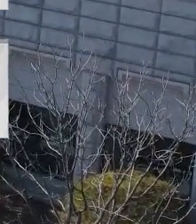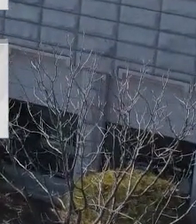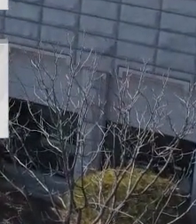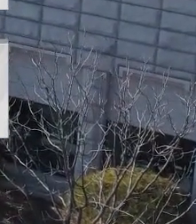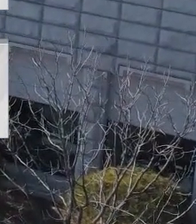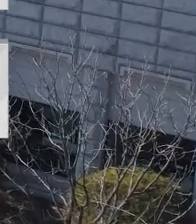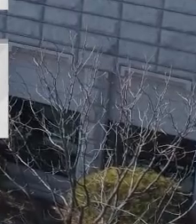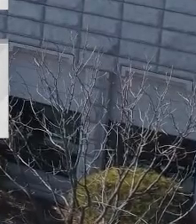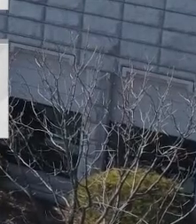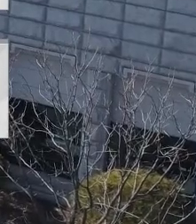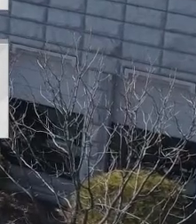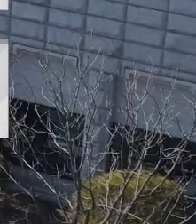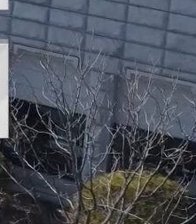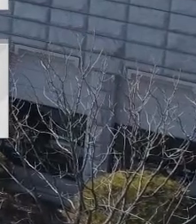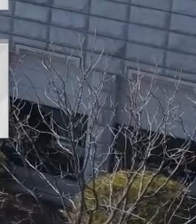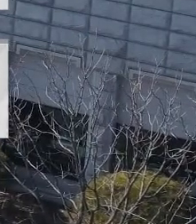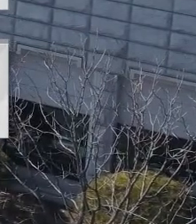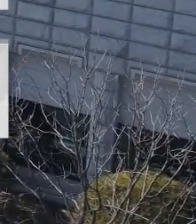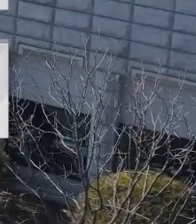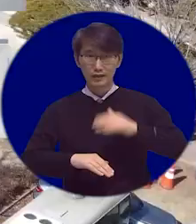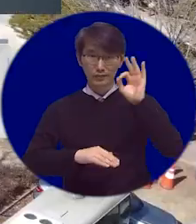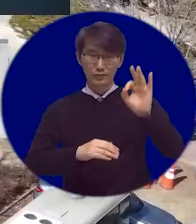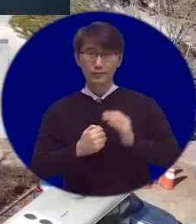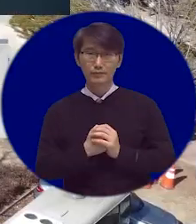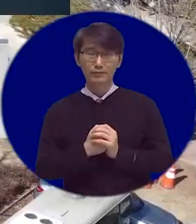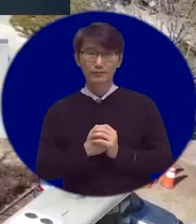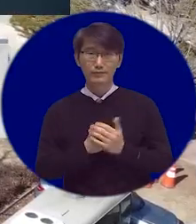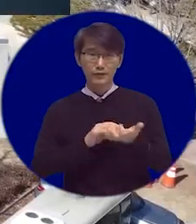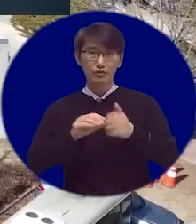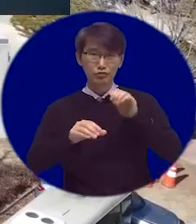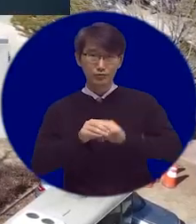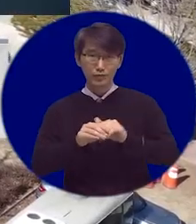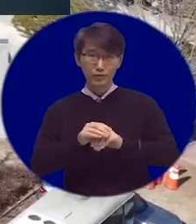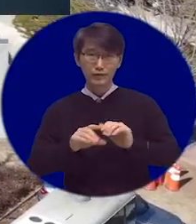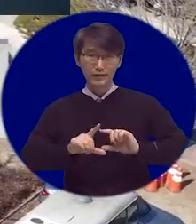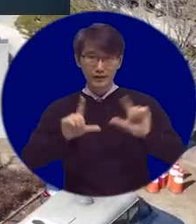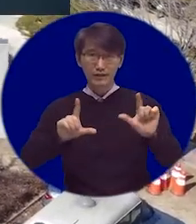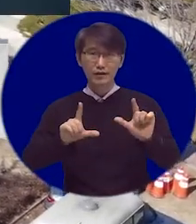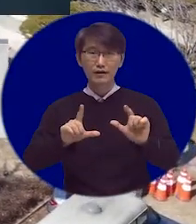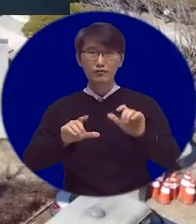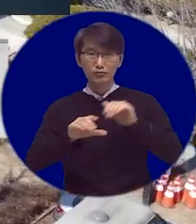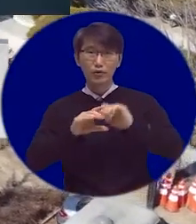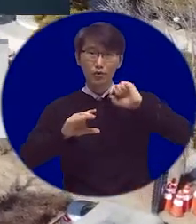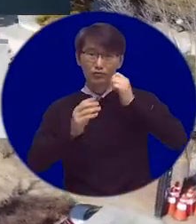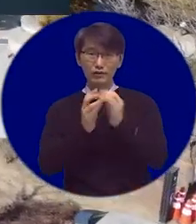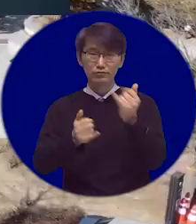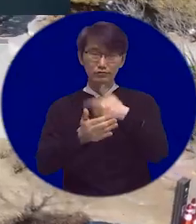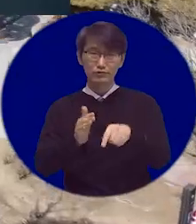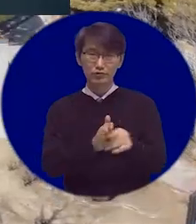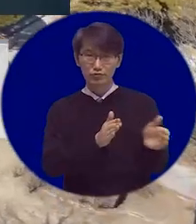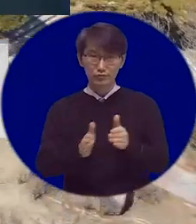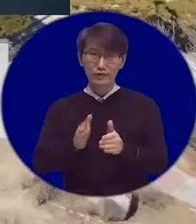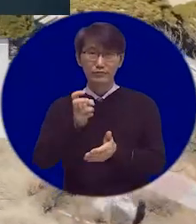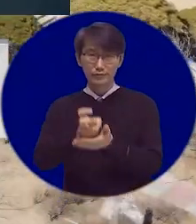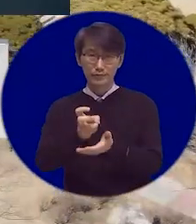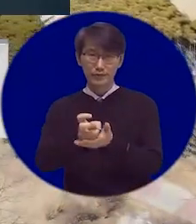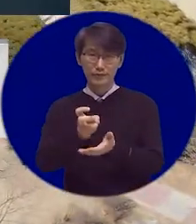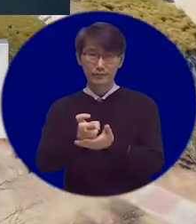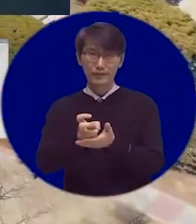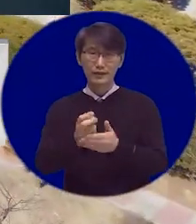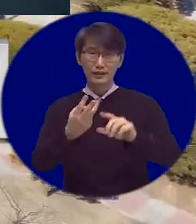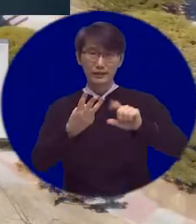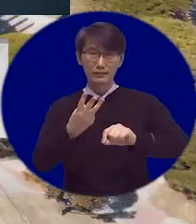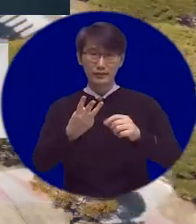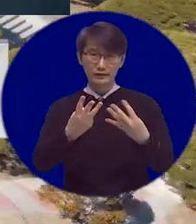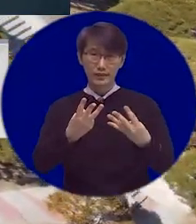위한 투표관리 대책을 결정해 발표했습니다. 사전투표는 선거일에 투표하기 어려운 유권자를 위해 마련된 제도입니다.